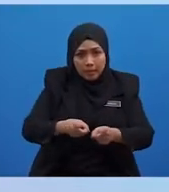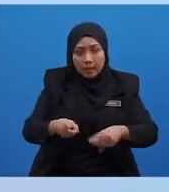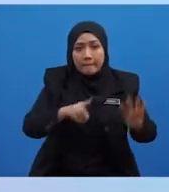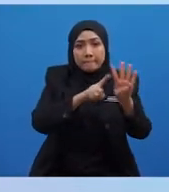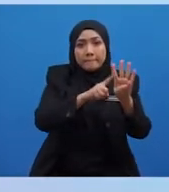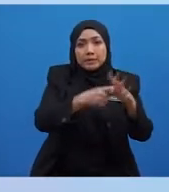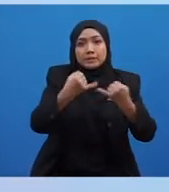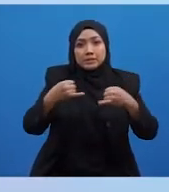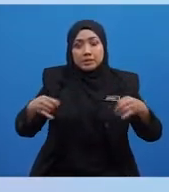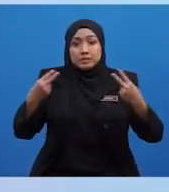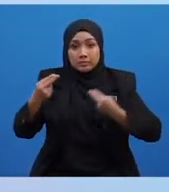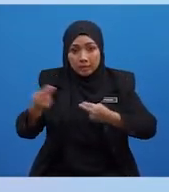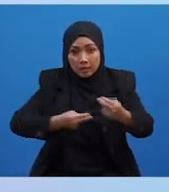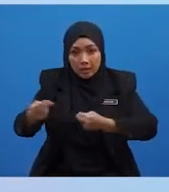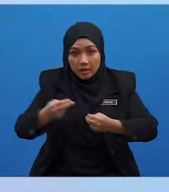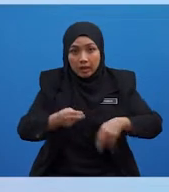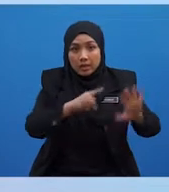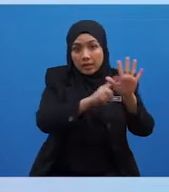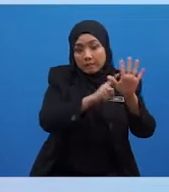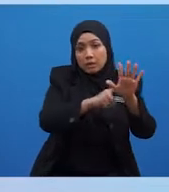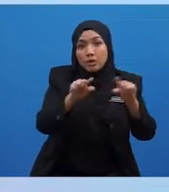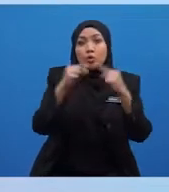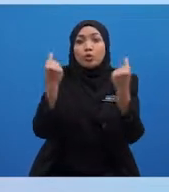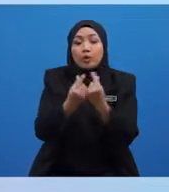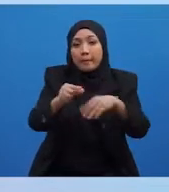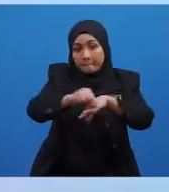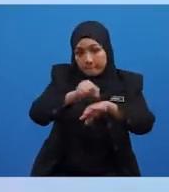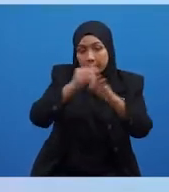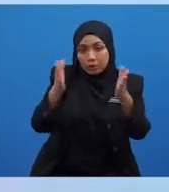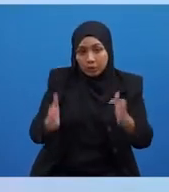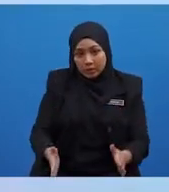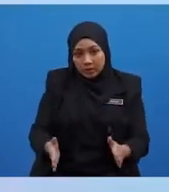keempat, jenis perniagaan; kelima, golongan pengguna;